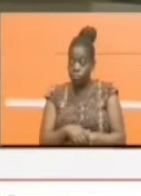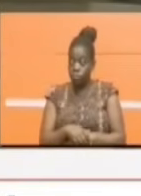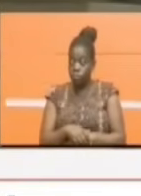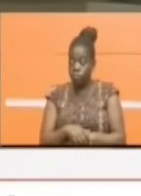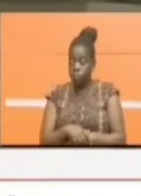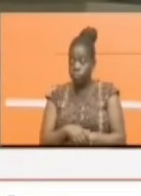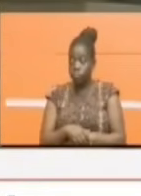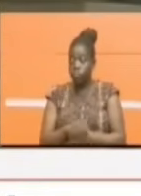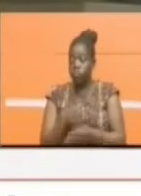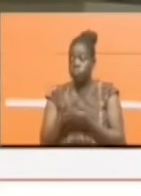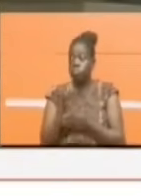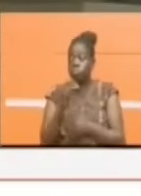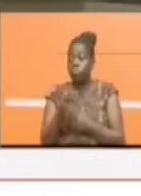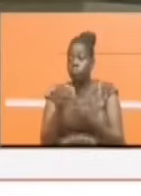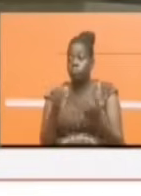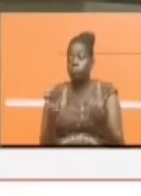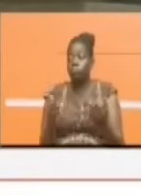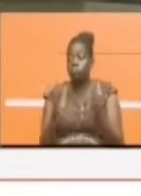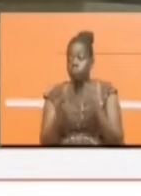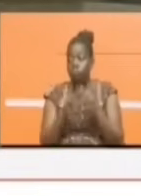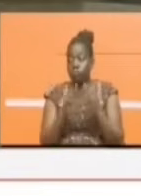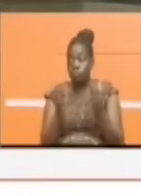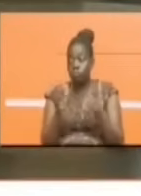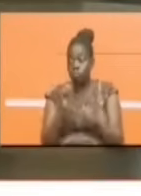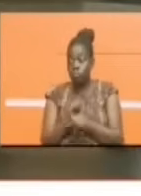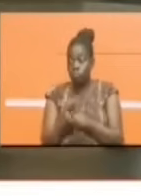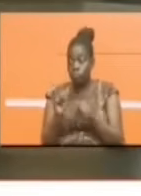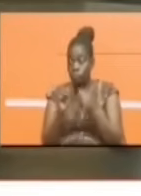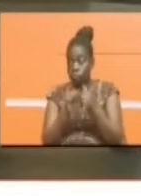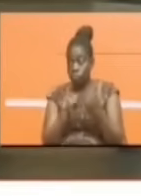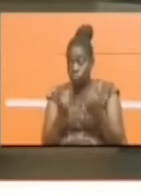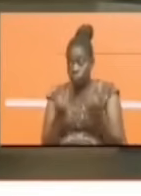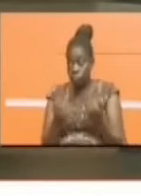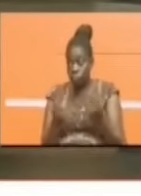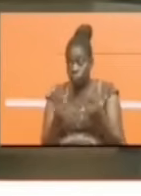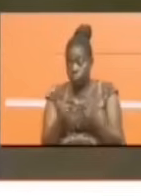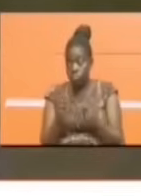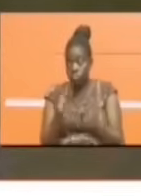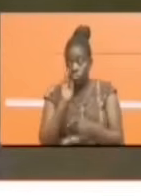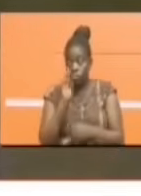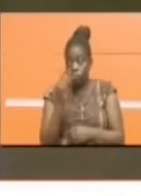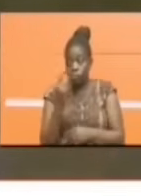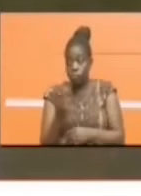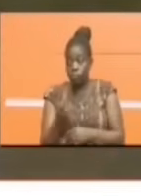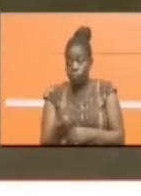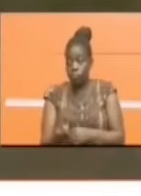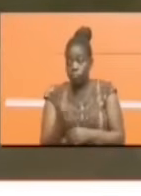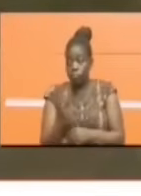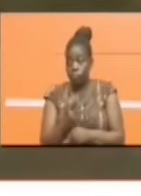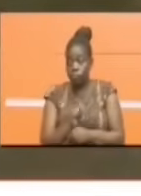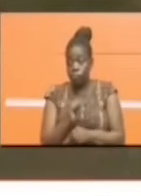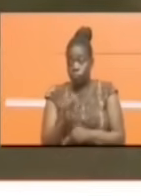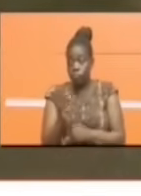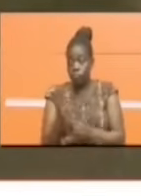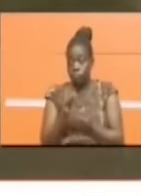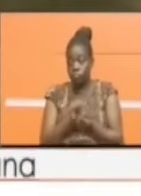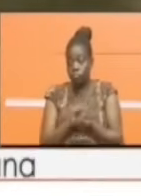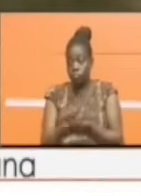ng'abaana ab'ewaka okubeera nga tukolera wamu era nga tuli bumu. Emirimu